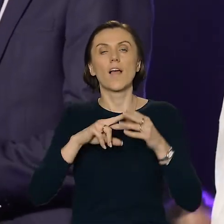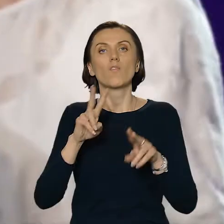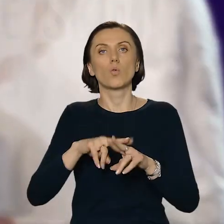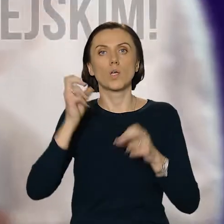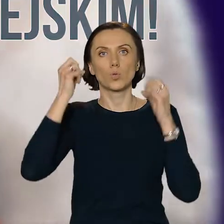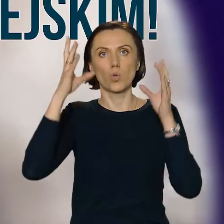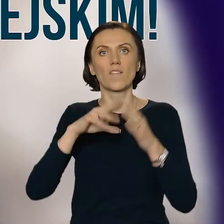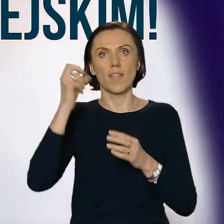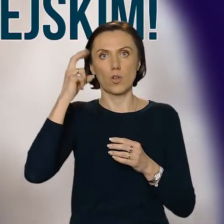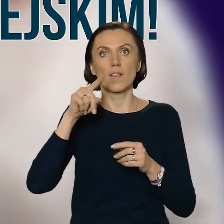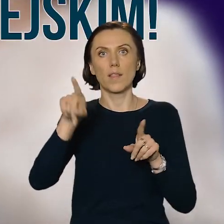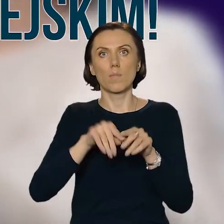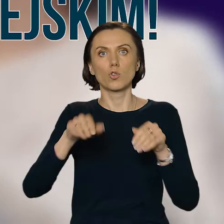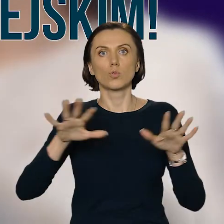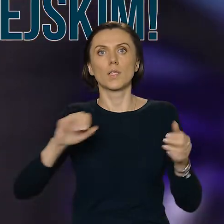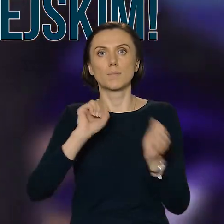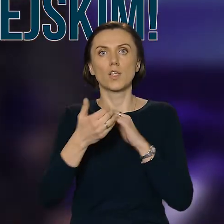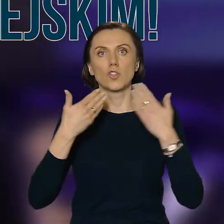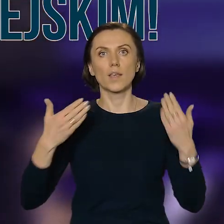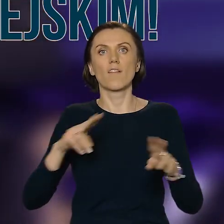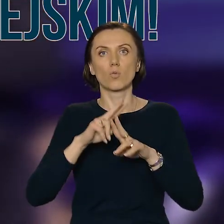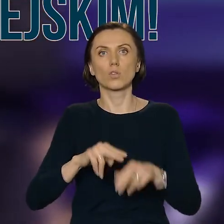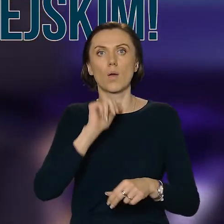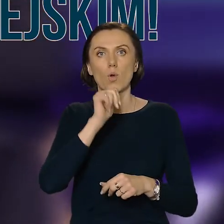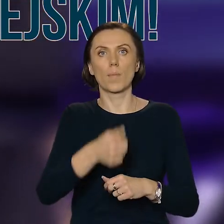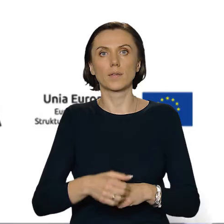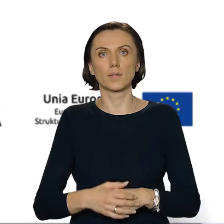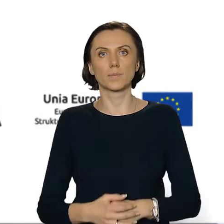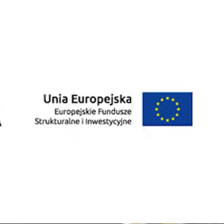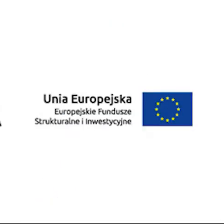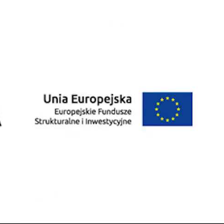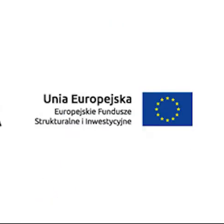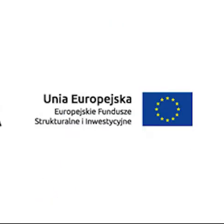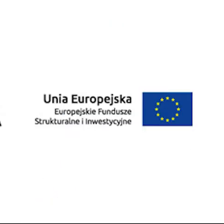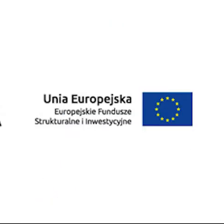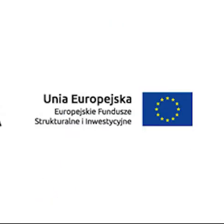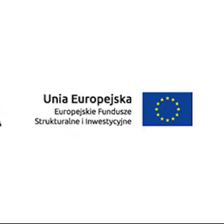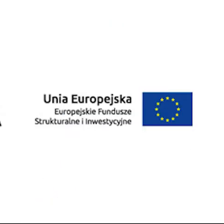Kulturą w Tarnowie. Ty też możesz wiele zmienić dzięki funduszom europejskim.